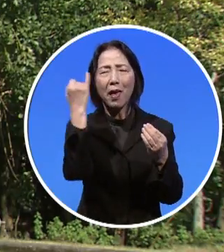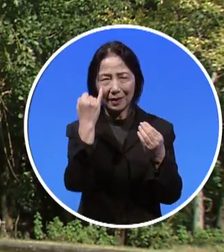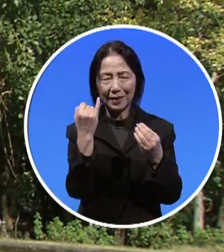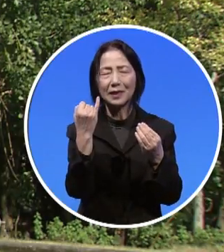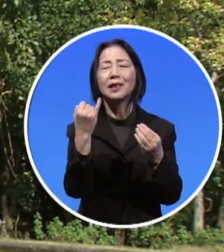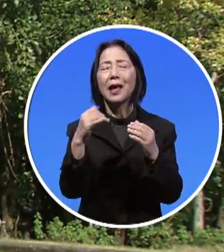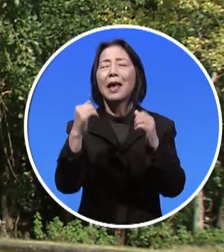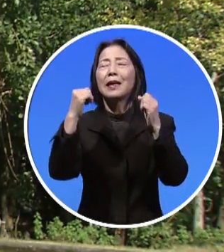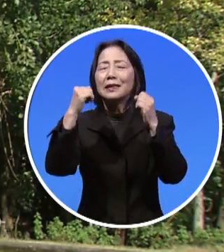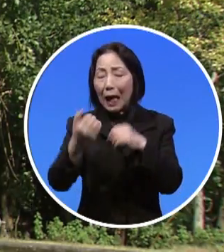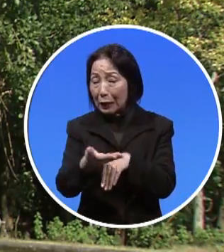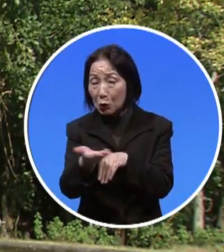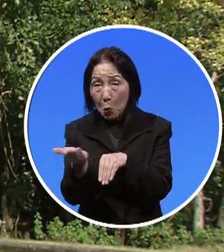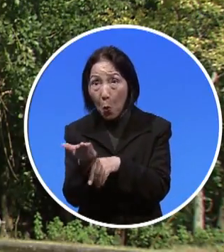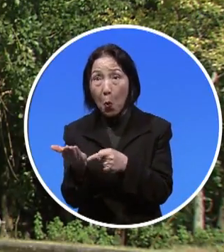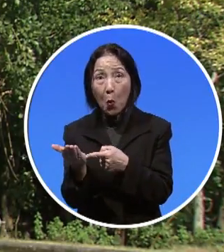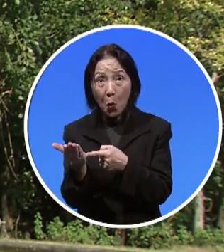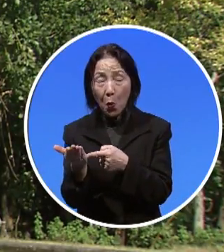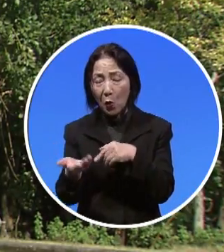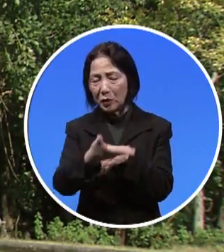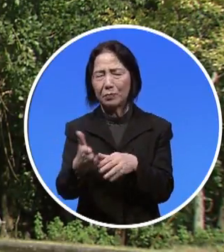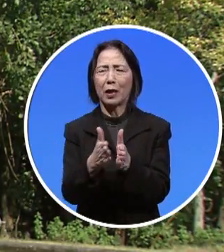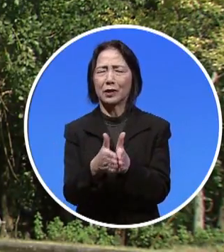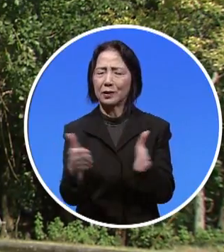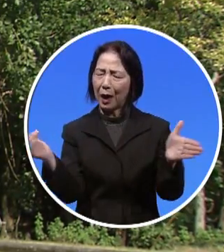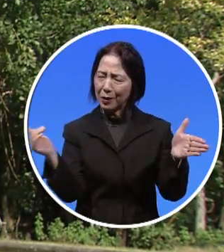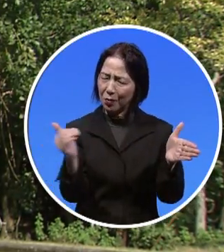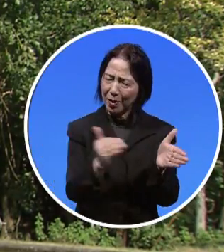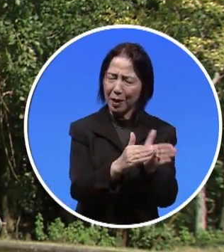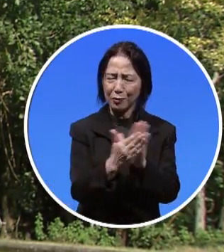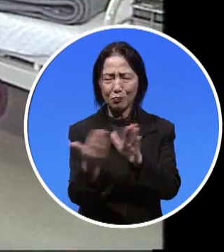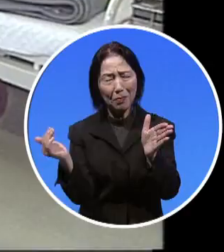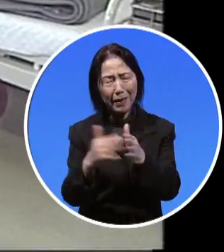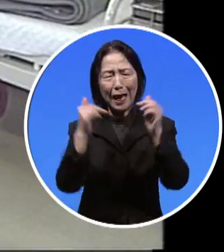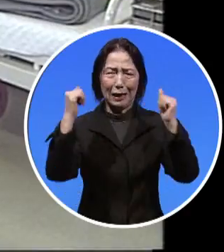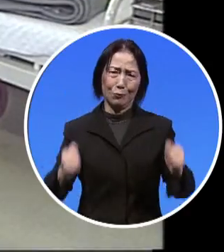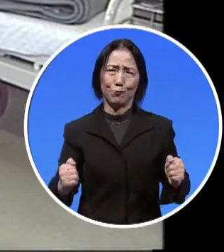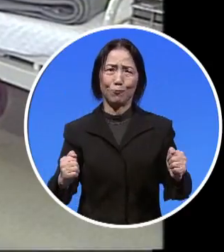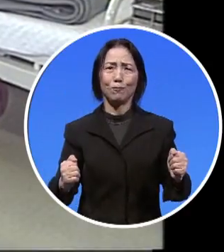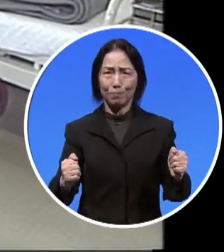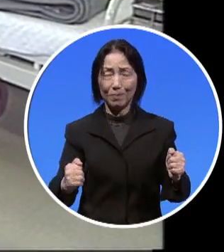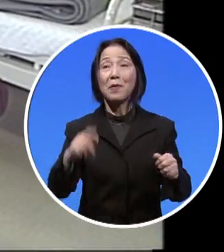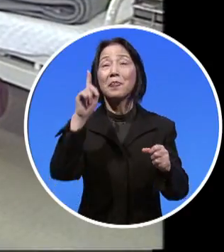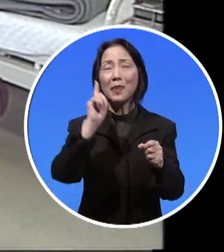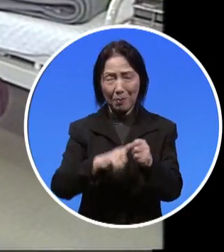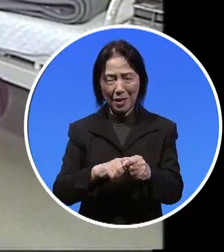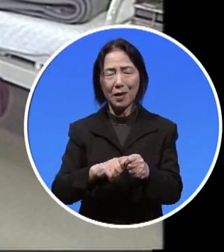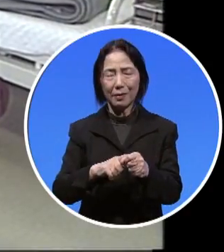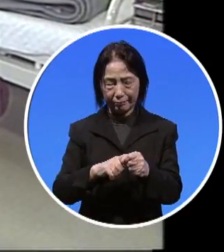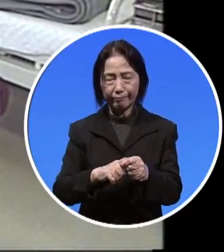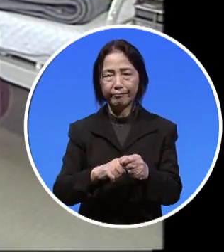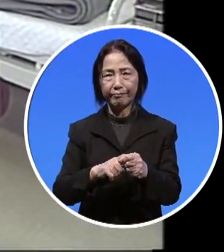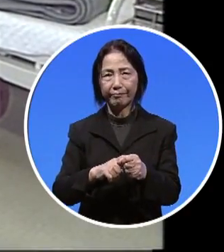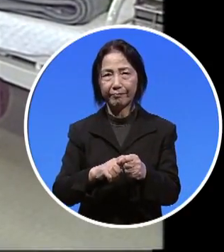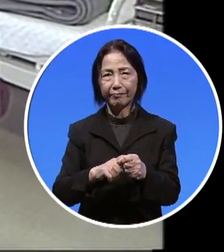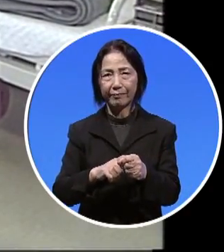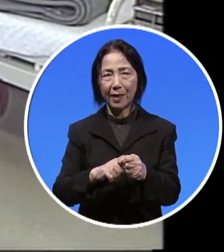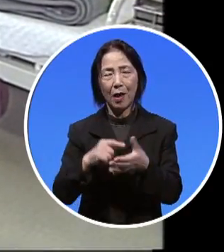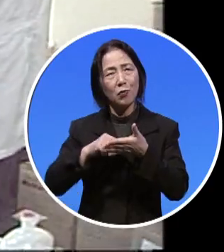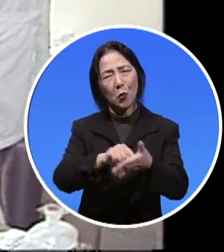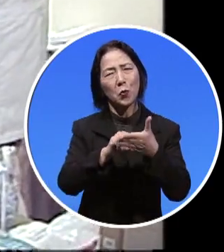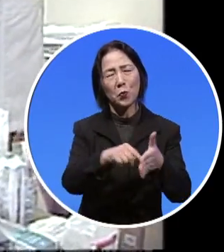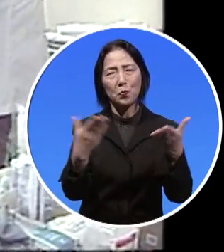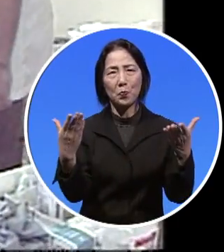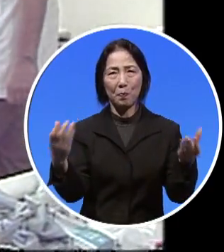同じようなあれそれ以上にね財投島に最後までいていただくそのためにするべきことをし